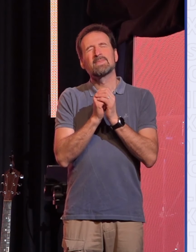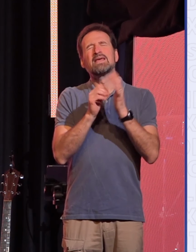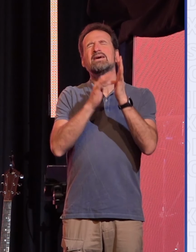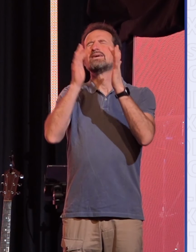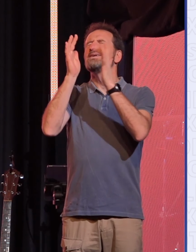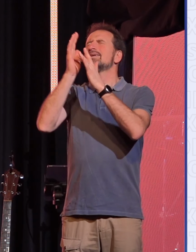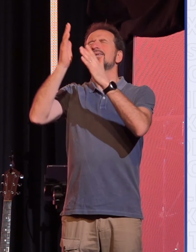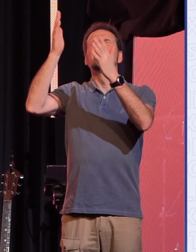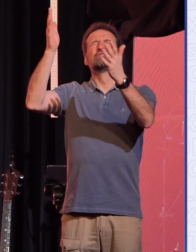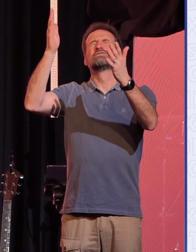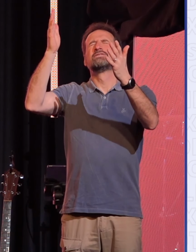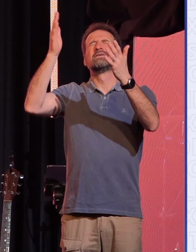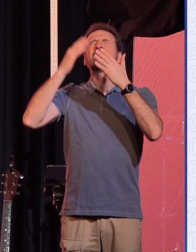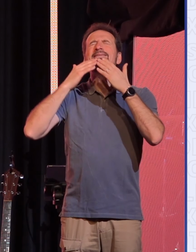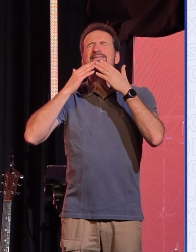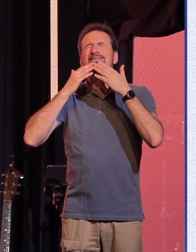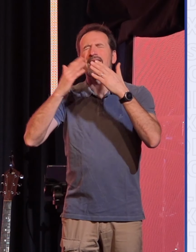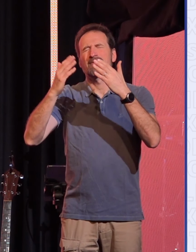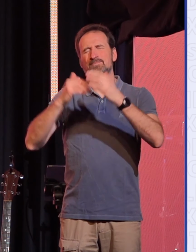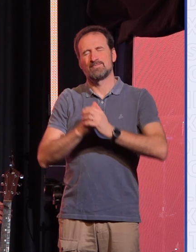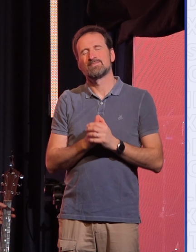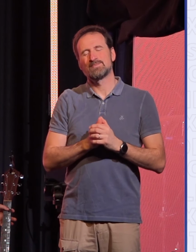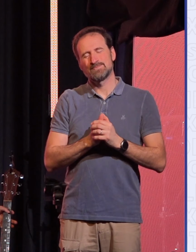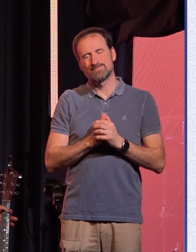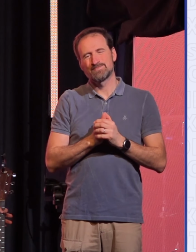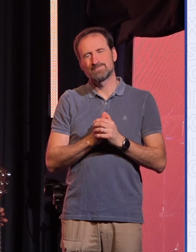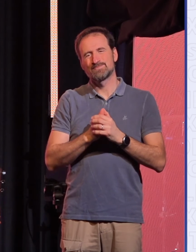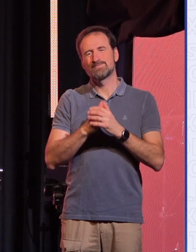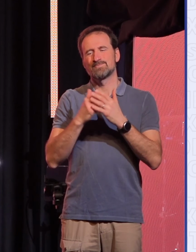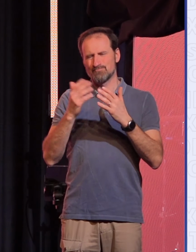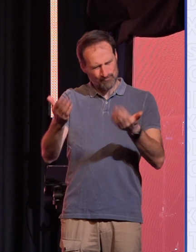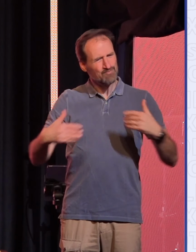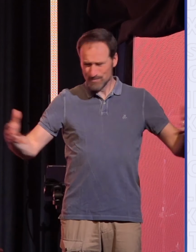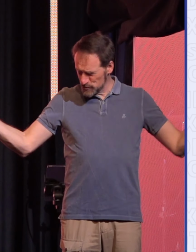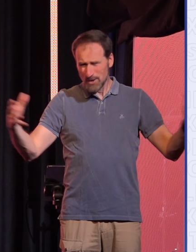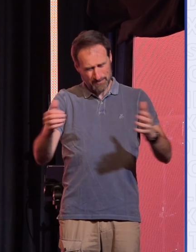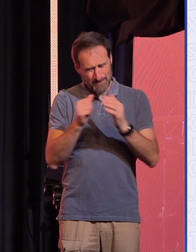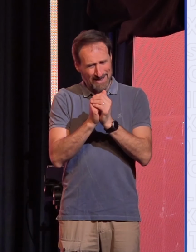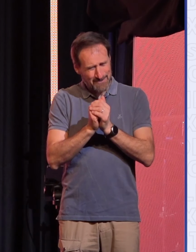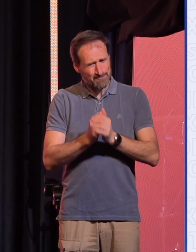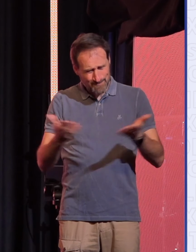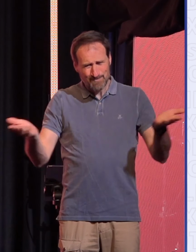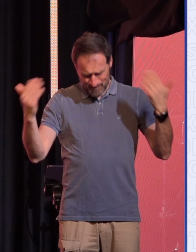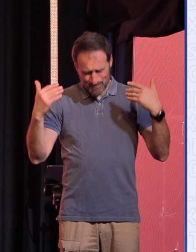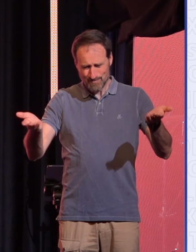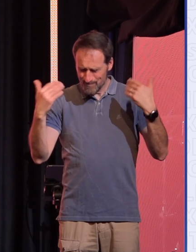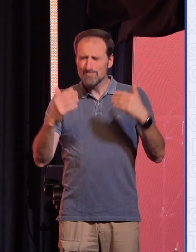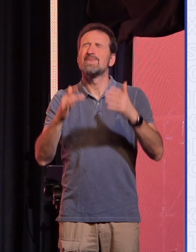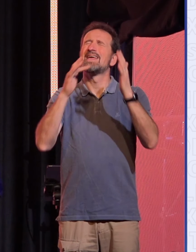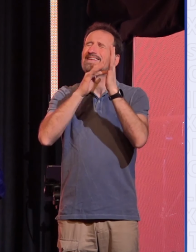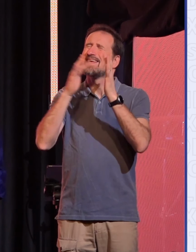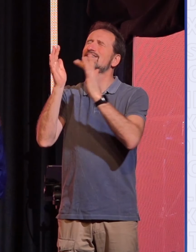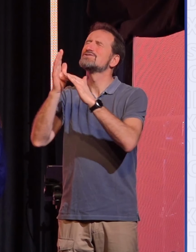Jesus, ich danke dir. Komm, lass uns laut beten. Gemeinsam. Jesus, ich danke dir,